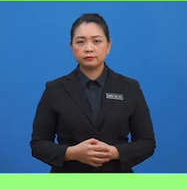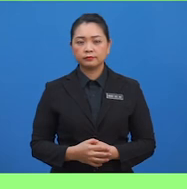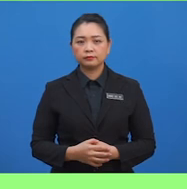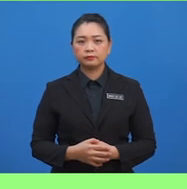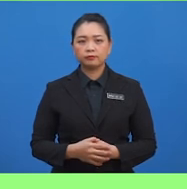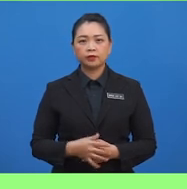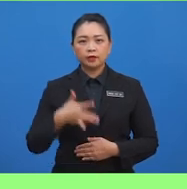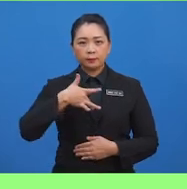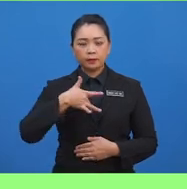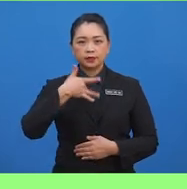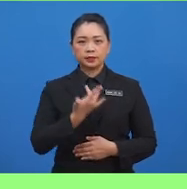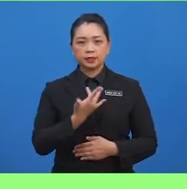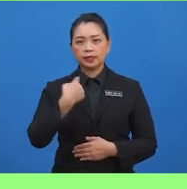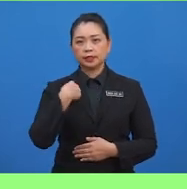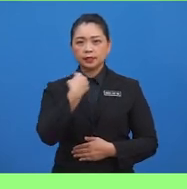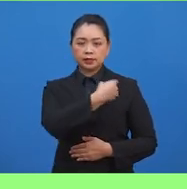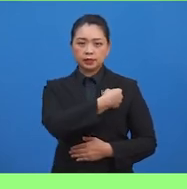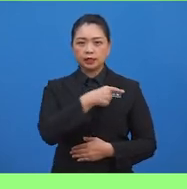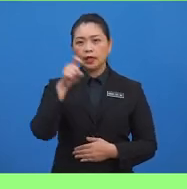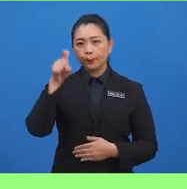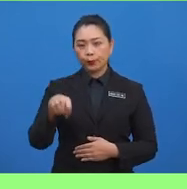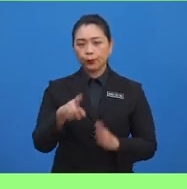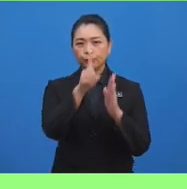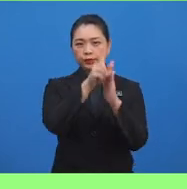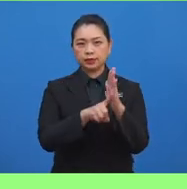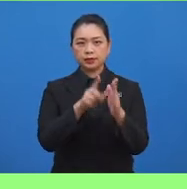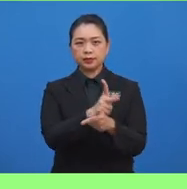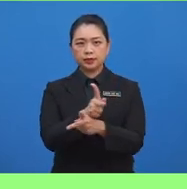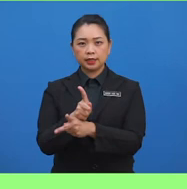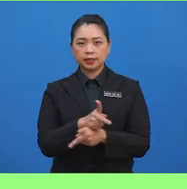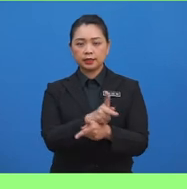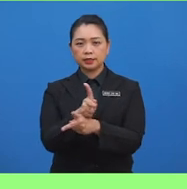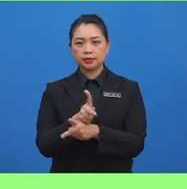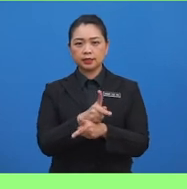Hai perasaan qitep perlu dijaga